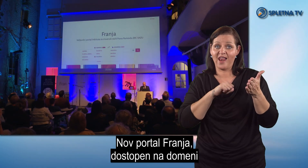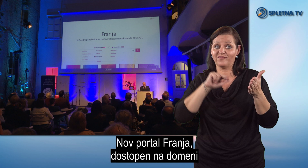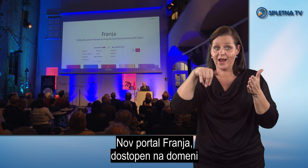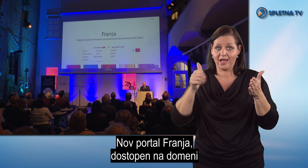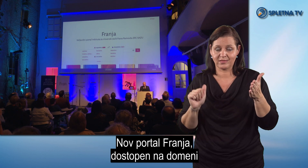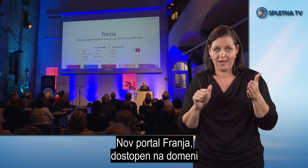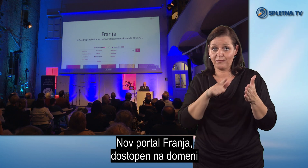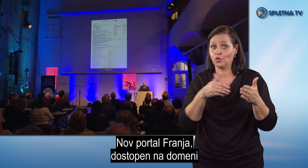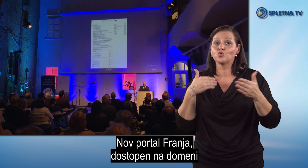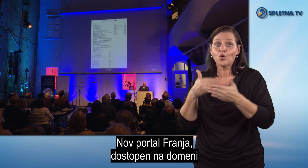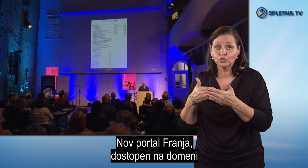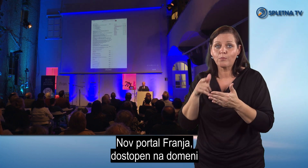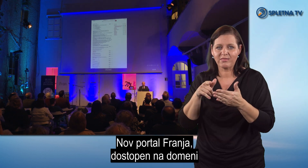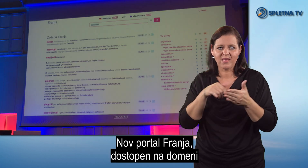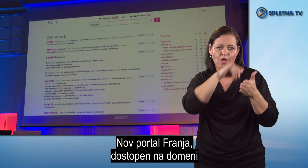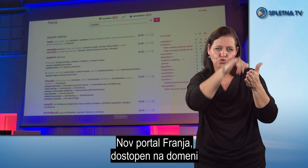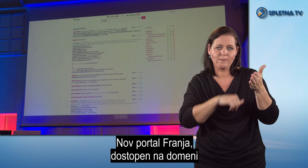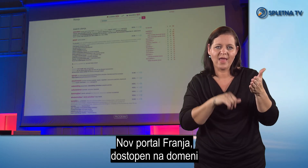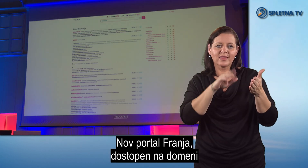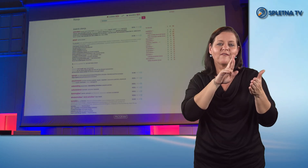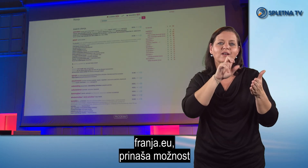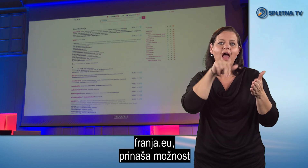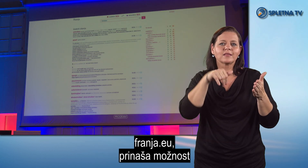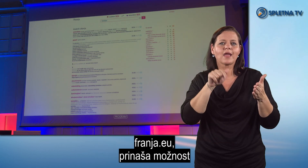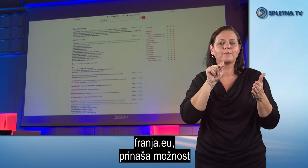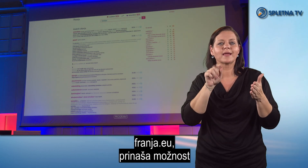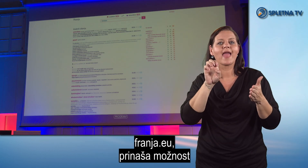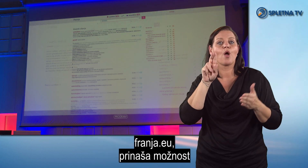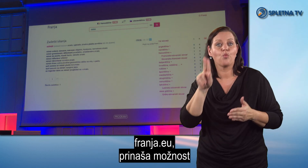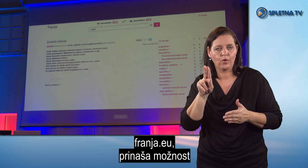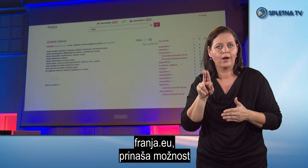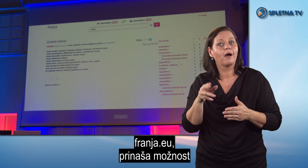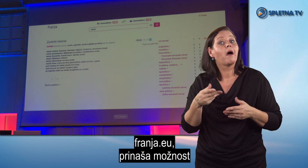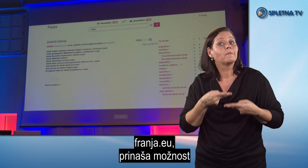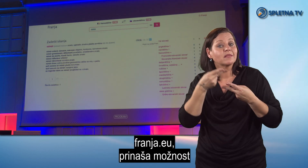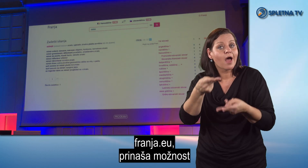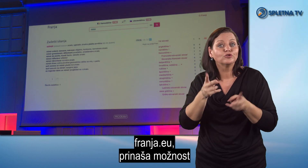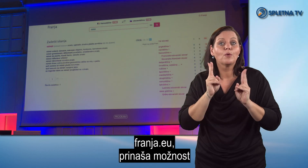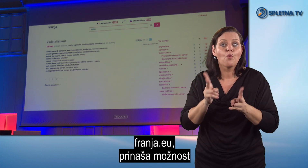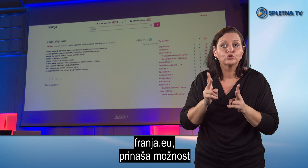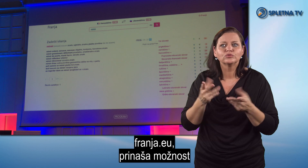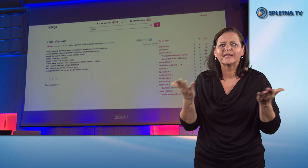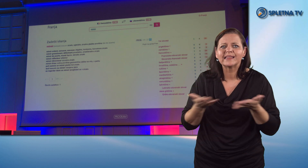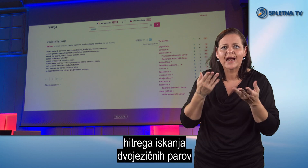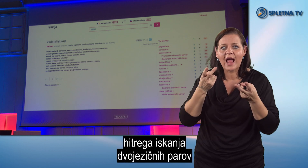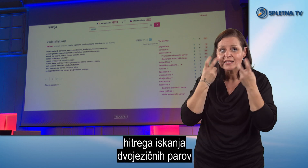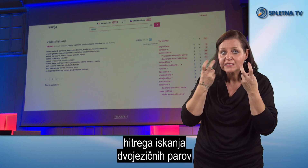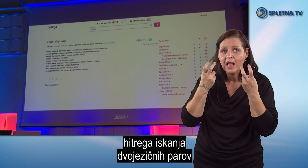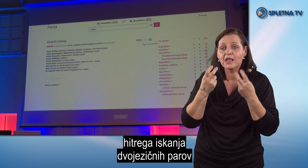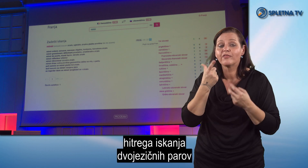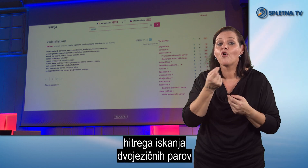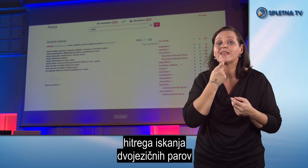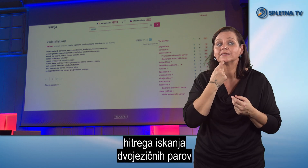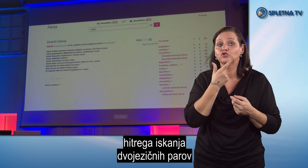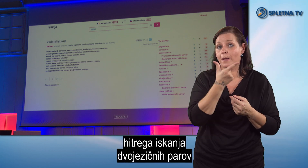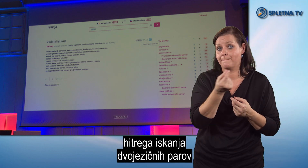Nov portal Franja, dostopen na domeni franja.eu, prinaša možnost hitrega iskanja dvojezičnih